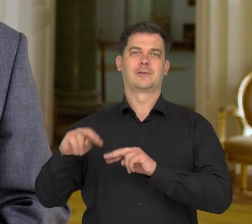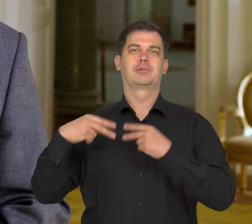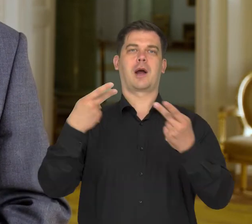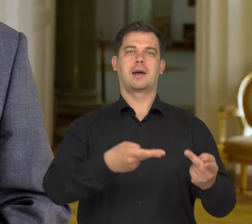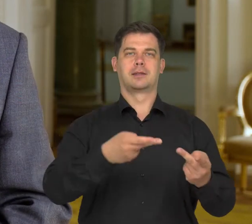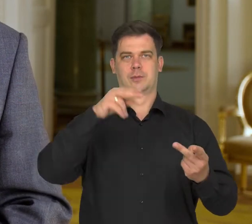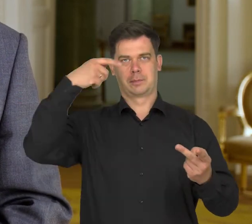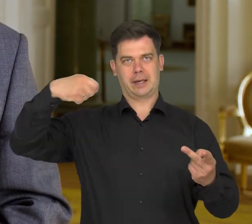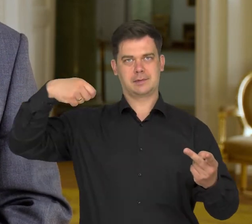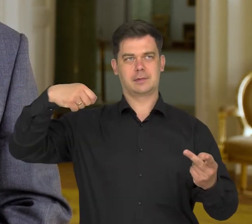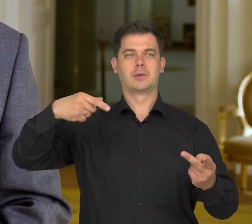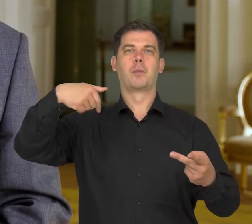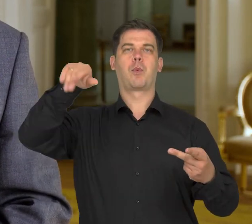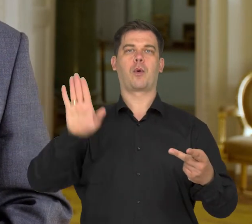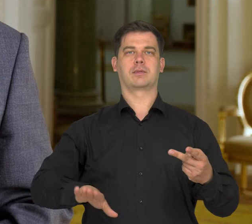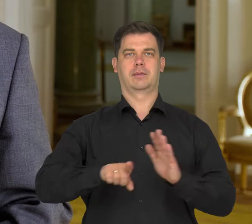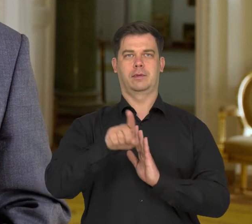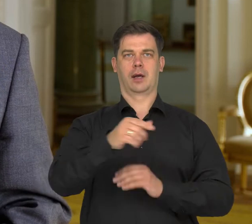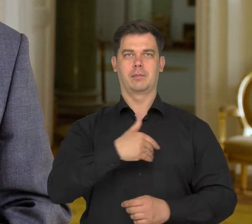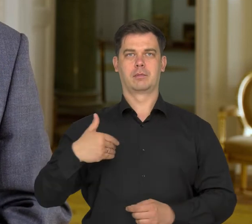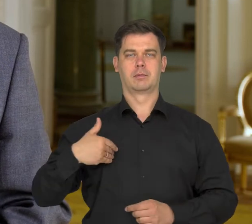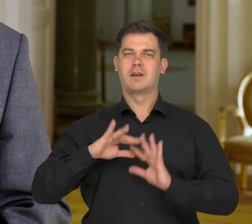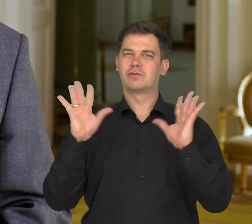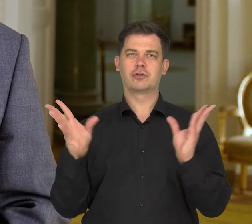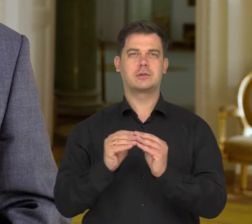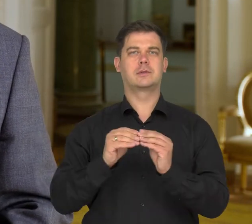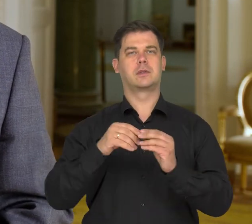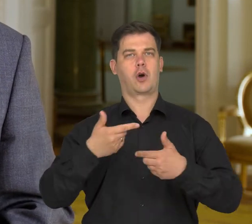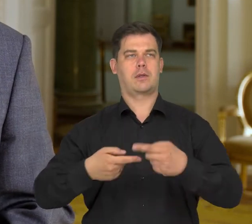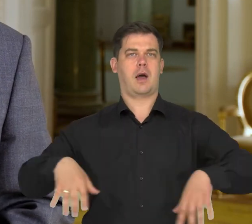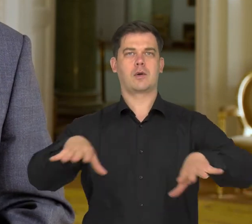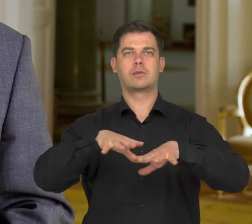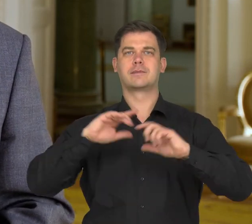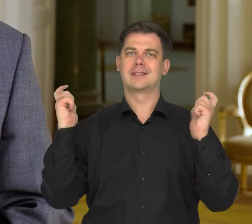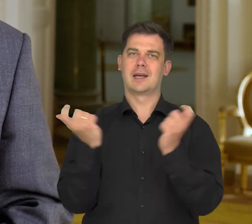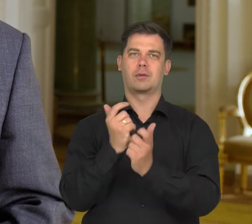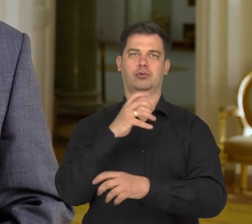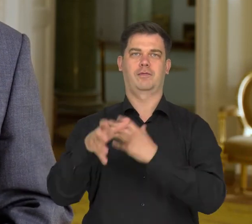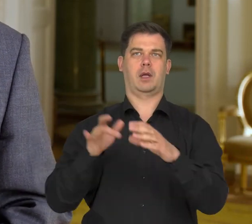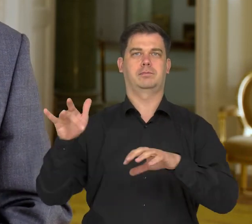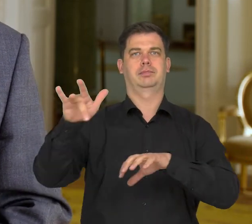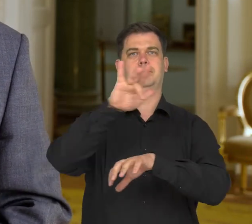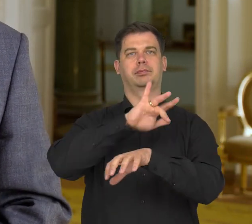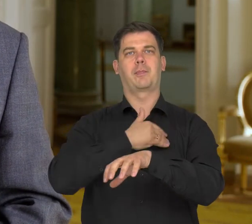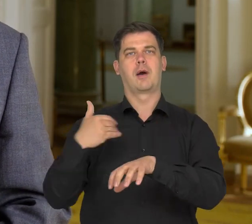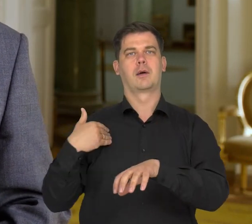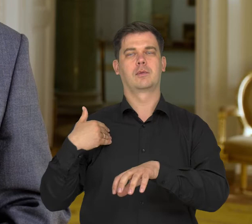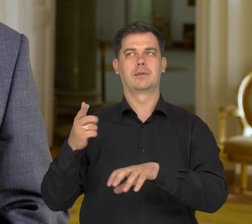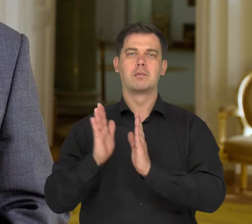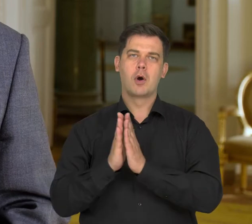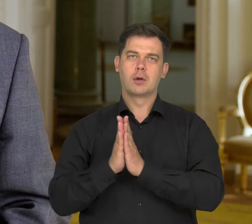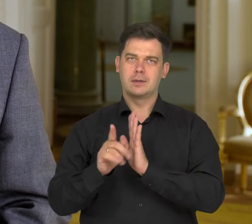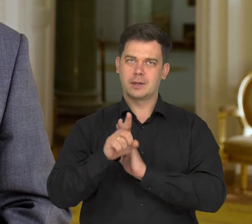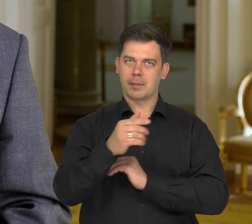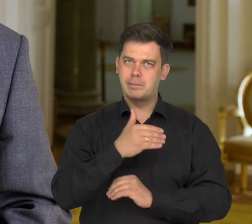także przekazał na ręce pana prezydenta błogosławieństwo dla Polaków, dla wszystkich rodaków na całym świecie. Zapewnił